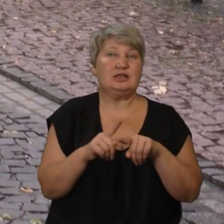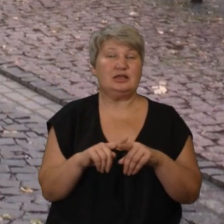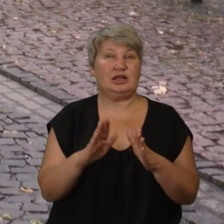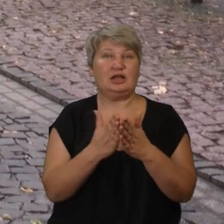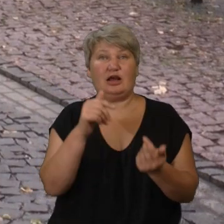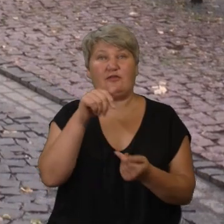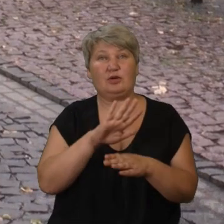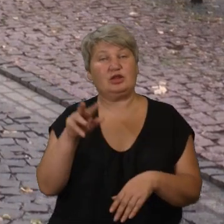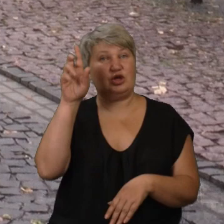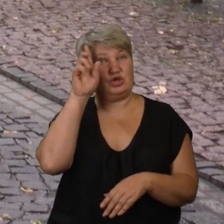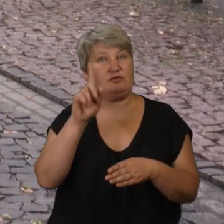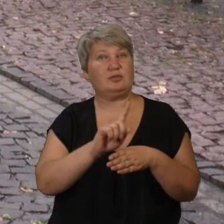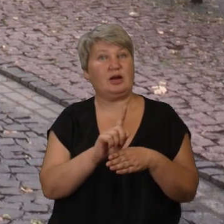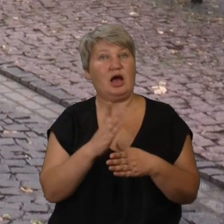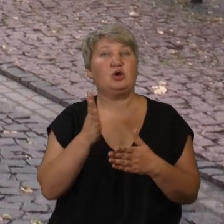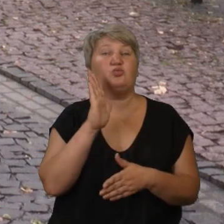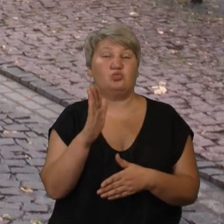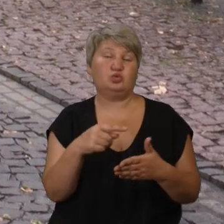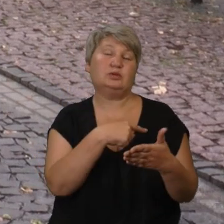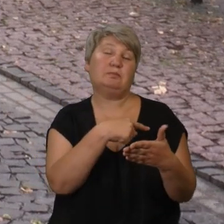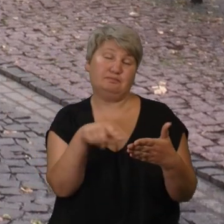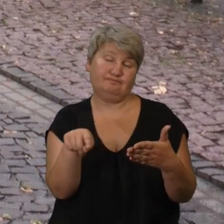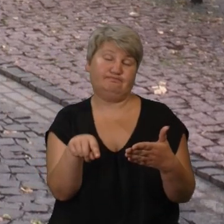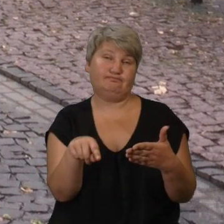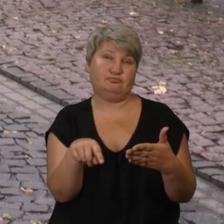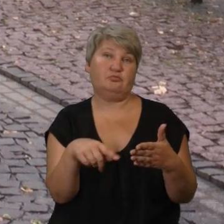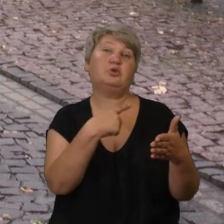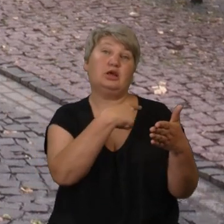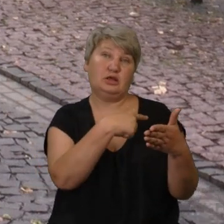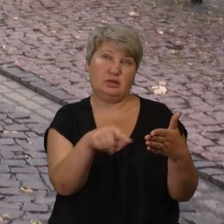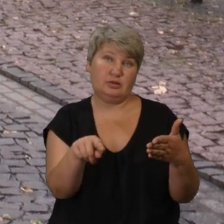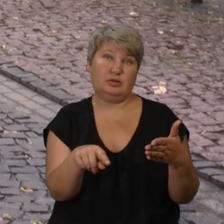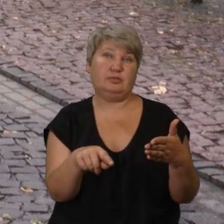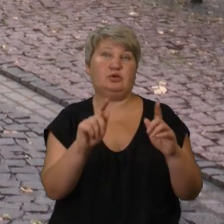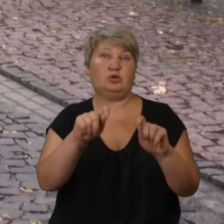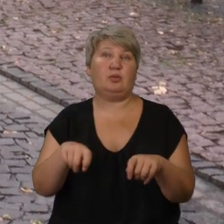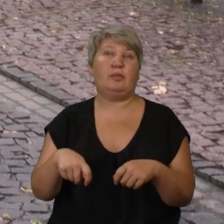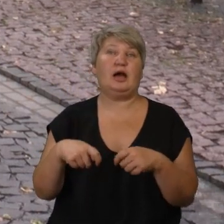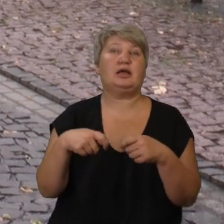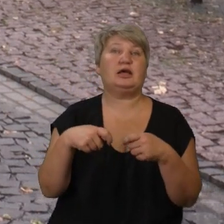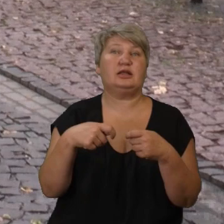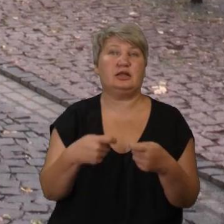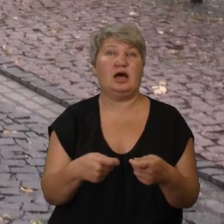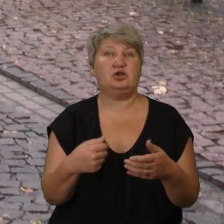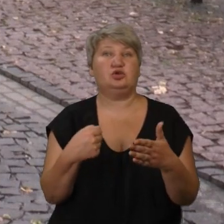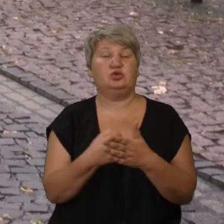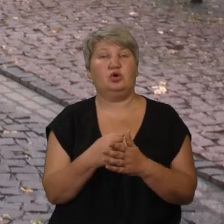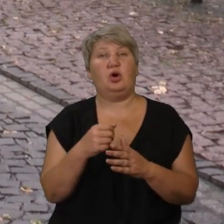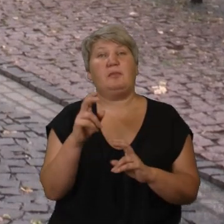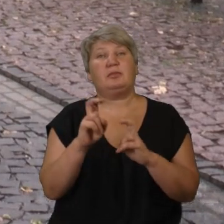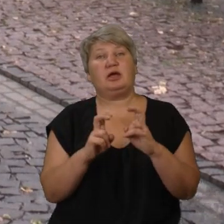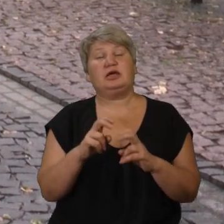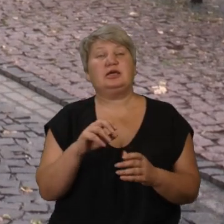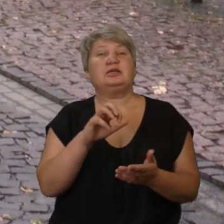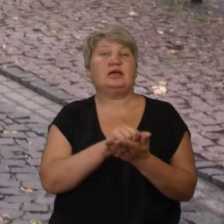державним стандартам які підлягають списанню вони йдуть на списання шляхом передачі до підприємств які займаються вторинної